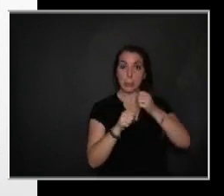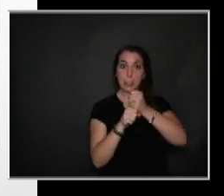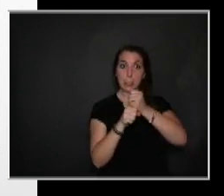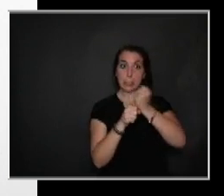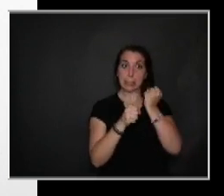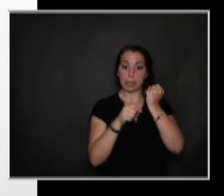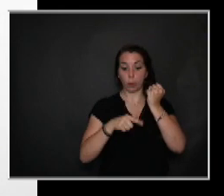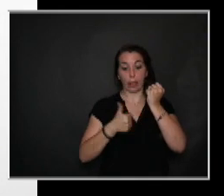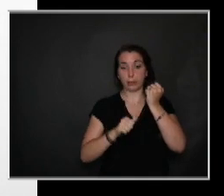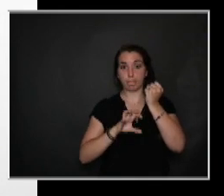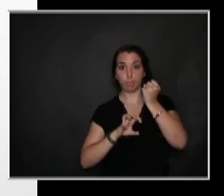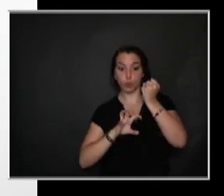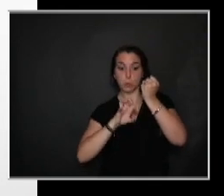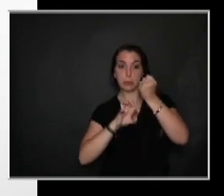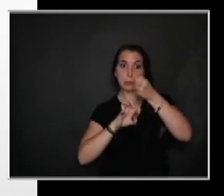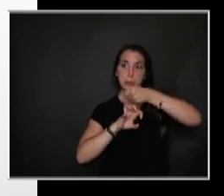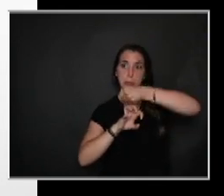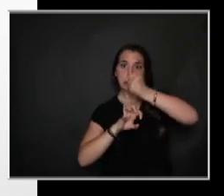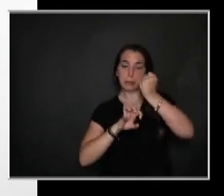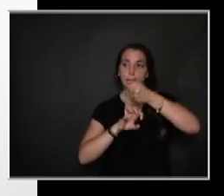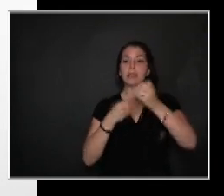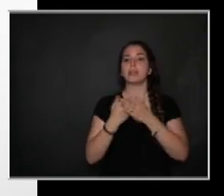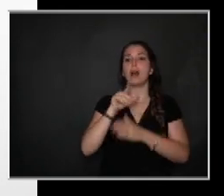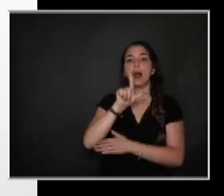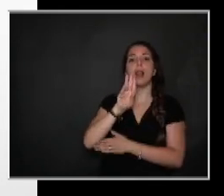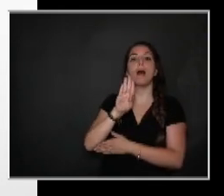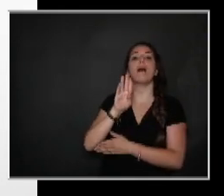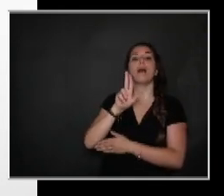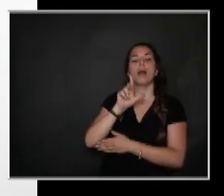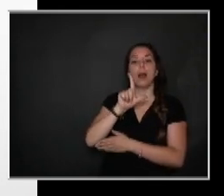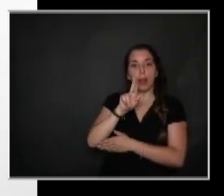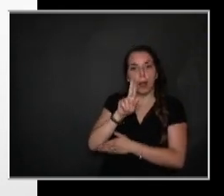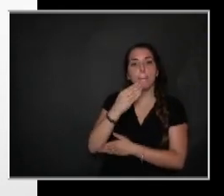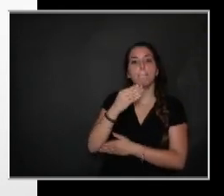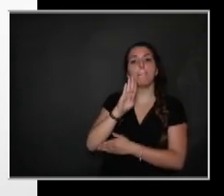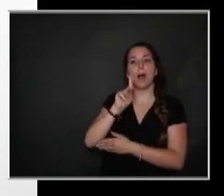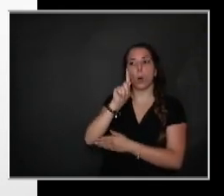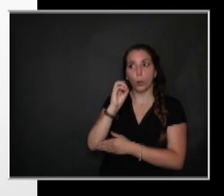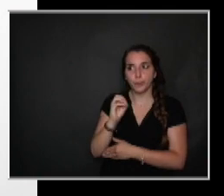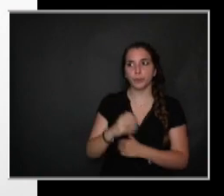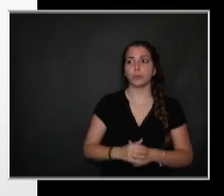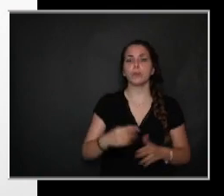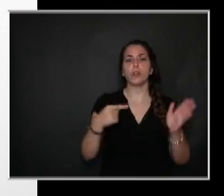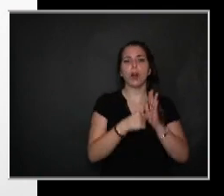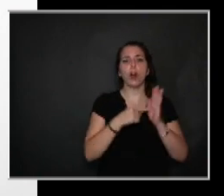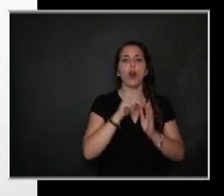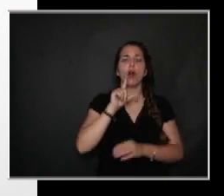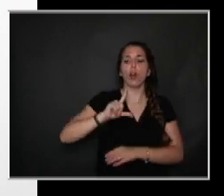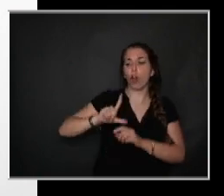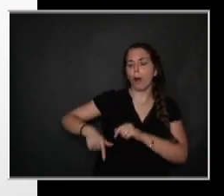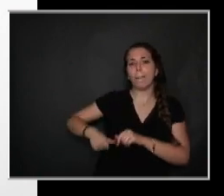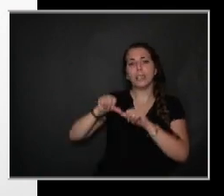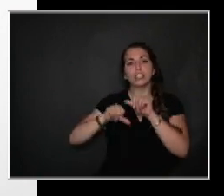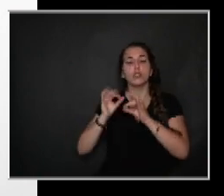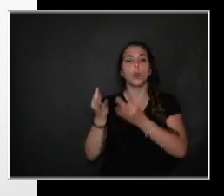droite et à gauche. Ça, c'est le lumbago. Alors, quand vous avez une lombalgie commune ou quand vous avez un lumbago, que faut-il